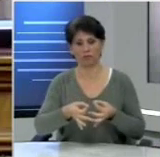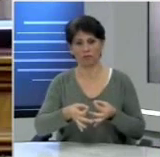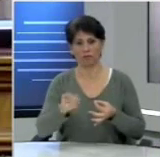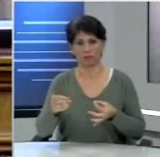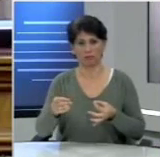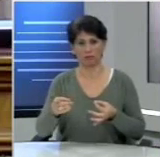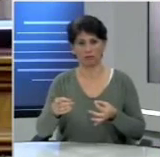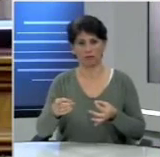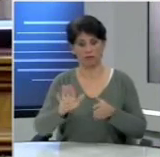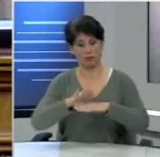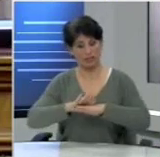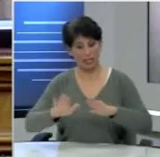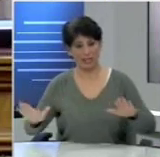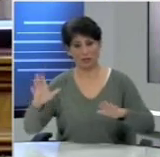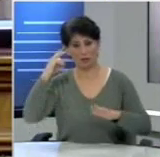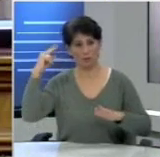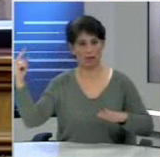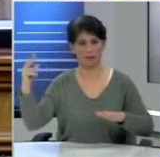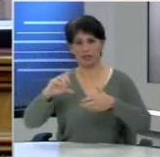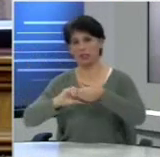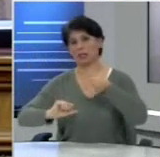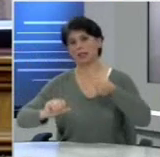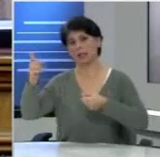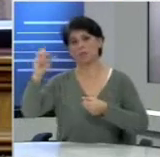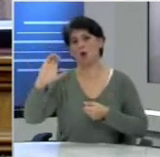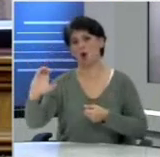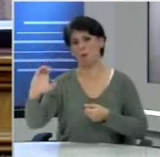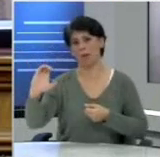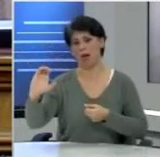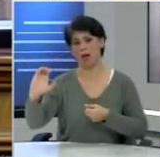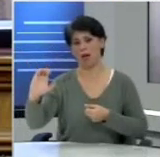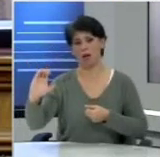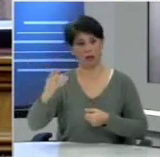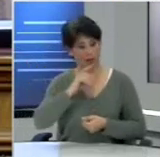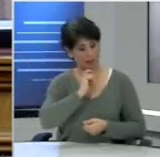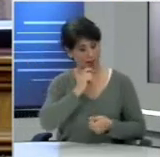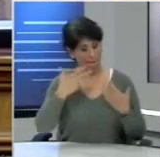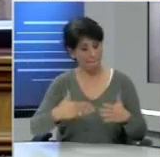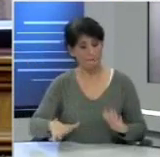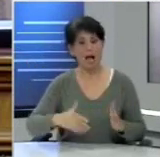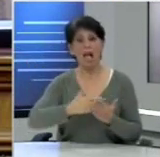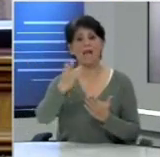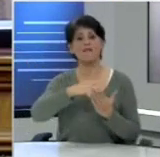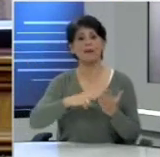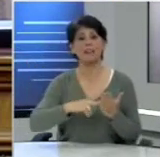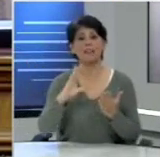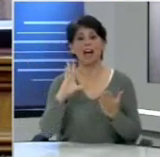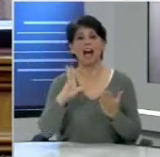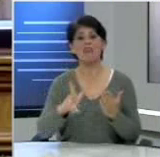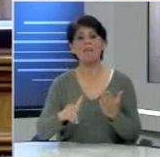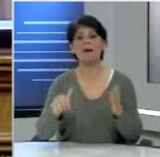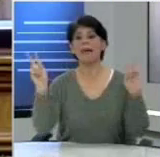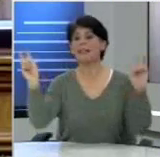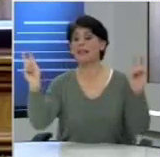την αποφύτισή του από το Κολούμπια. Ο ίδιος. Και τις έδινε στην Καθημερινή. Και